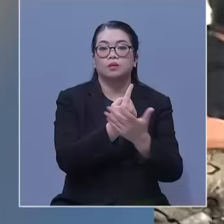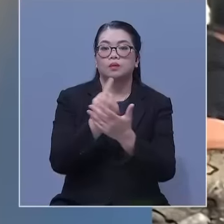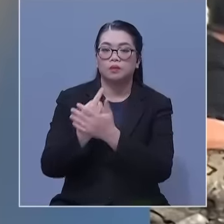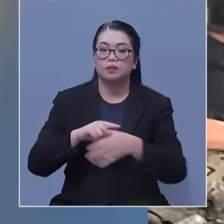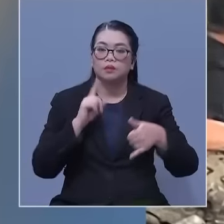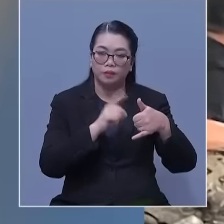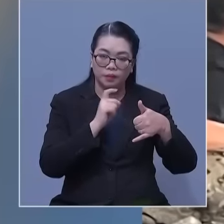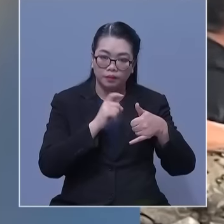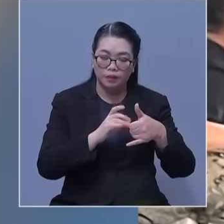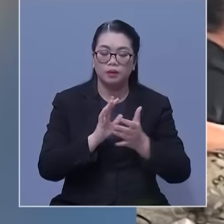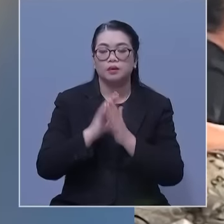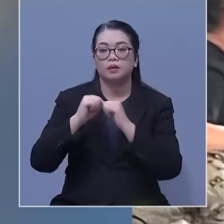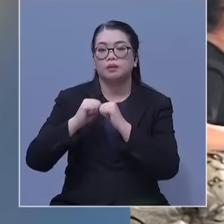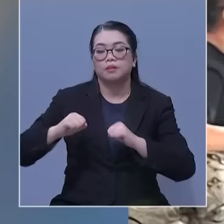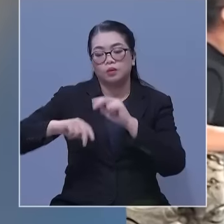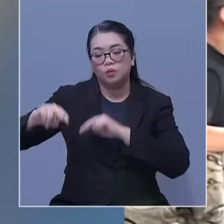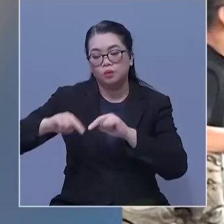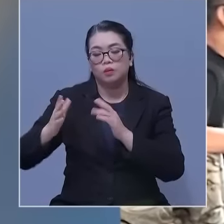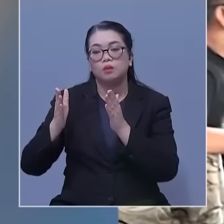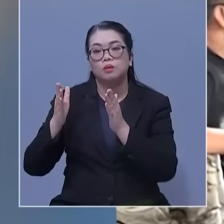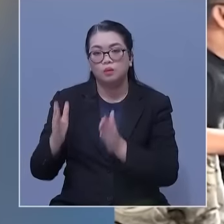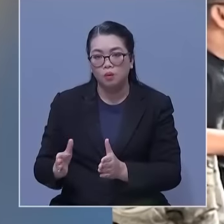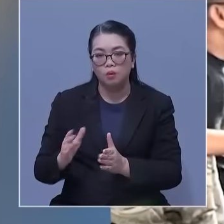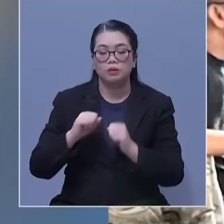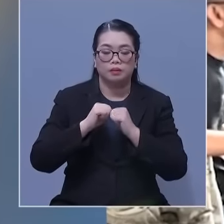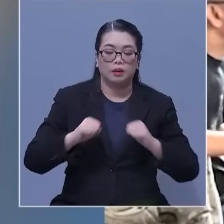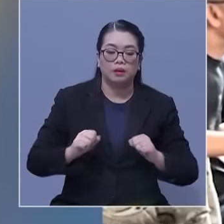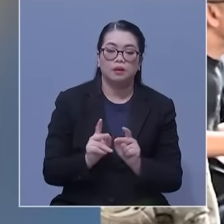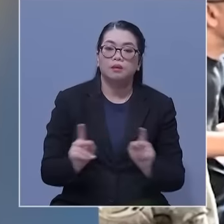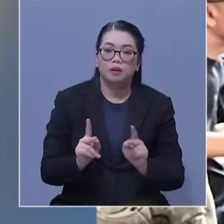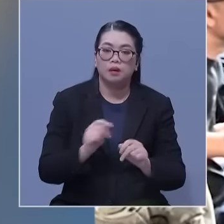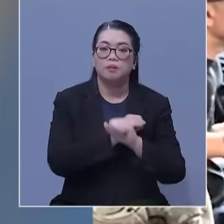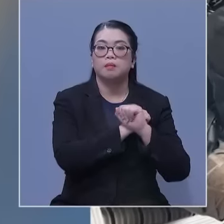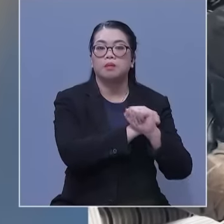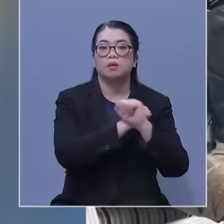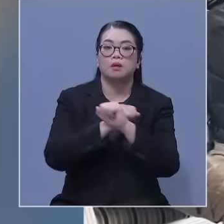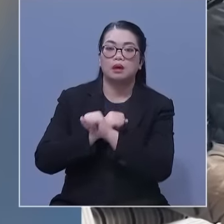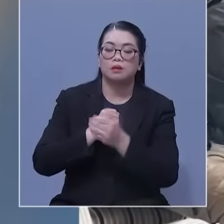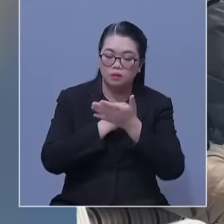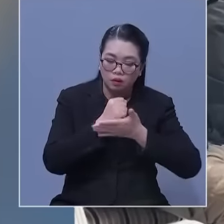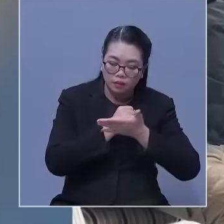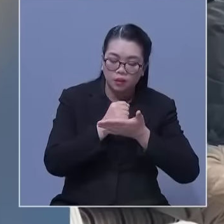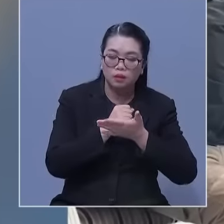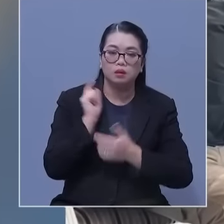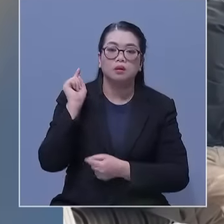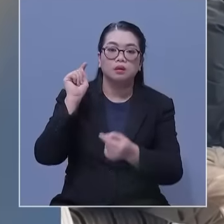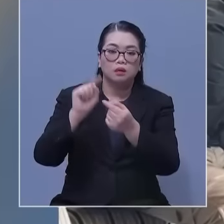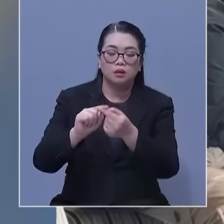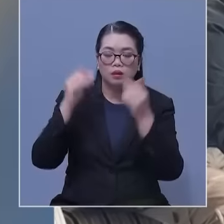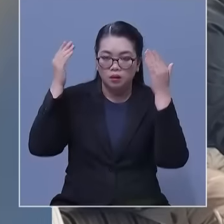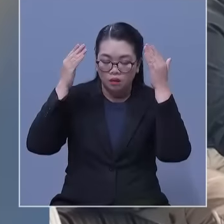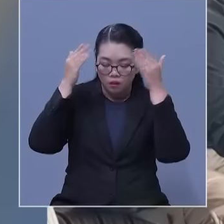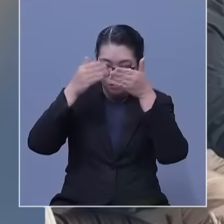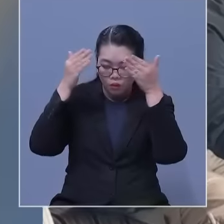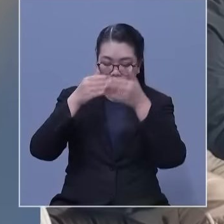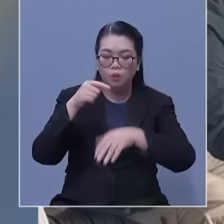สวนคดีพิเศษสำนักงานตรวจคนเข้าเมืองสำนักงานคณะกรรมการป้องกันและปราบปรามยาเสพติดจะเดินทางไปที่อินโดนีเซียนะ